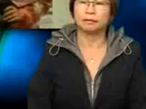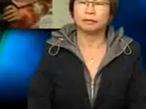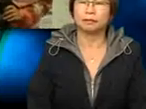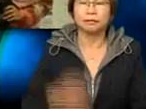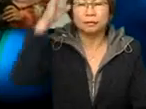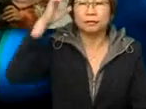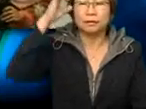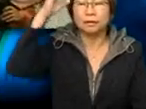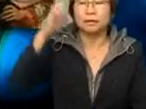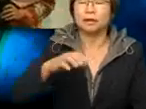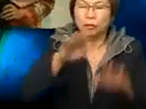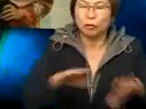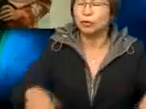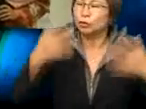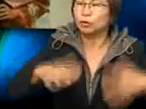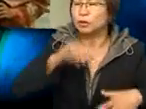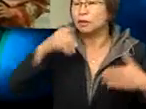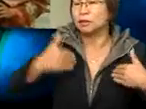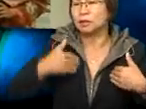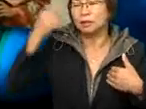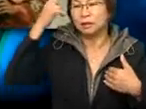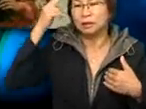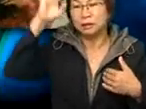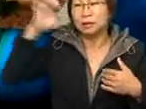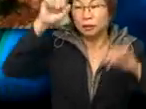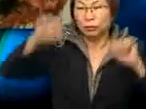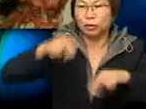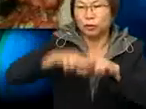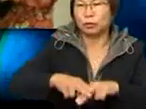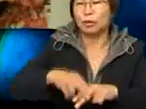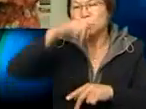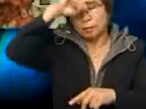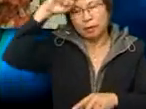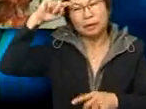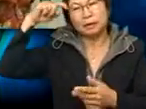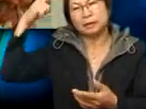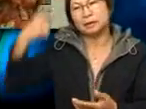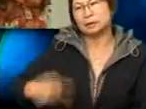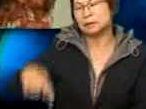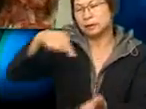Cik, budak-budak tu dah tak ada dah. Cik boleh duduk. Panas ni. Eh? Terima kasih.